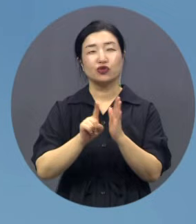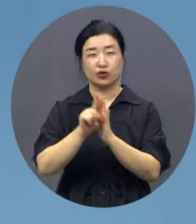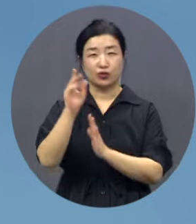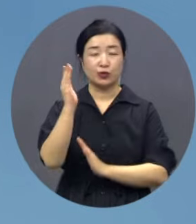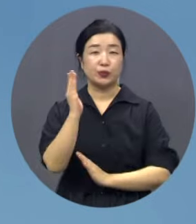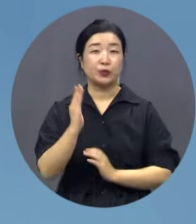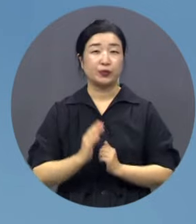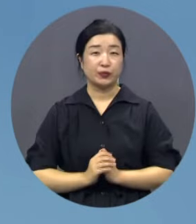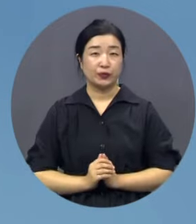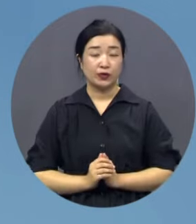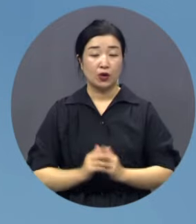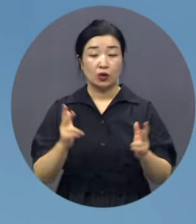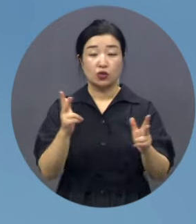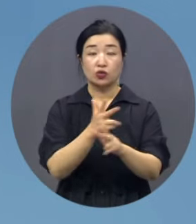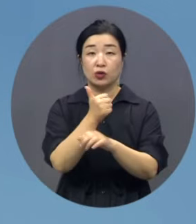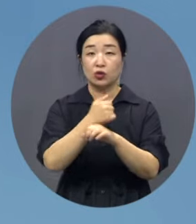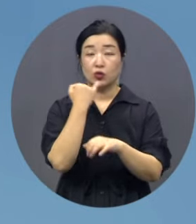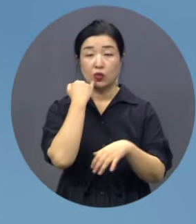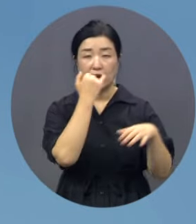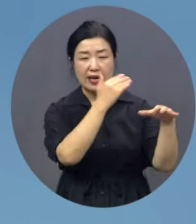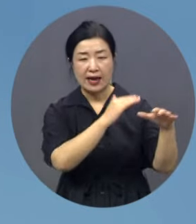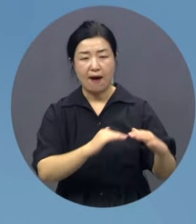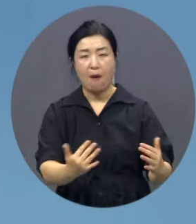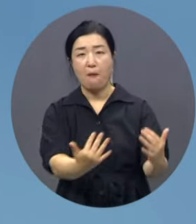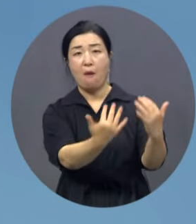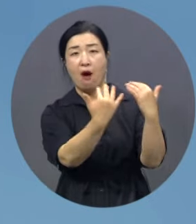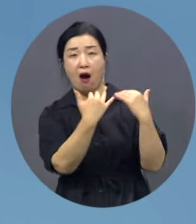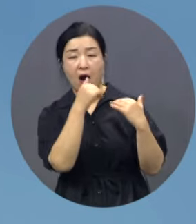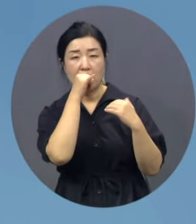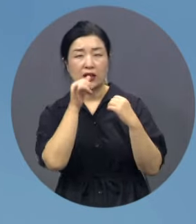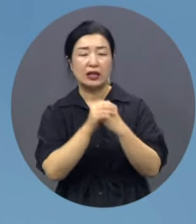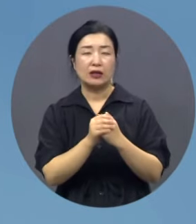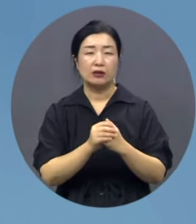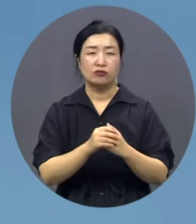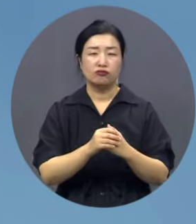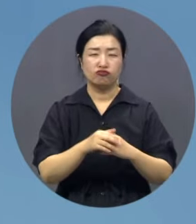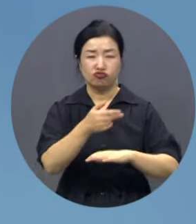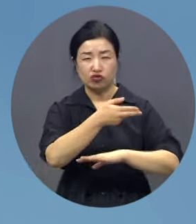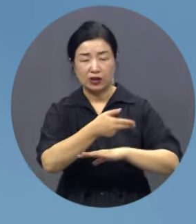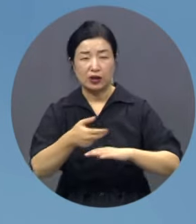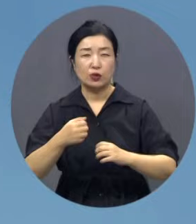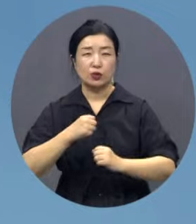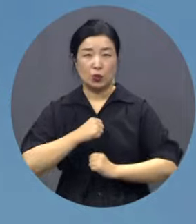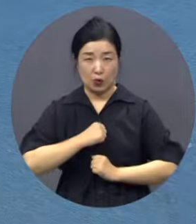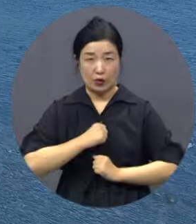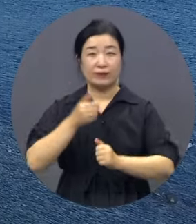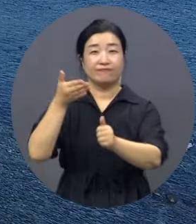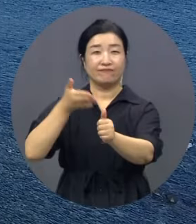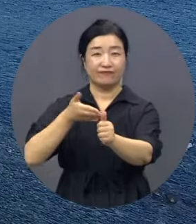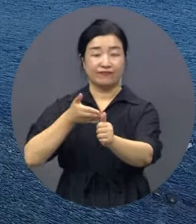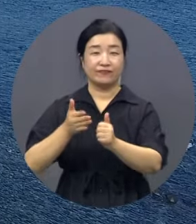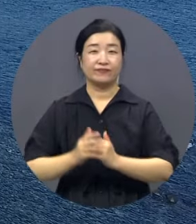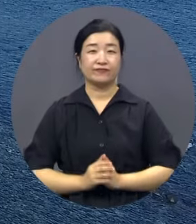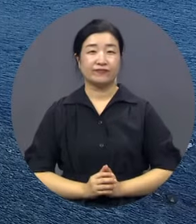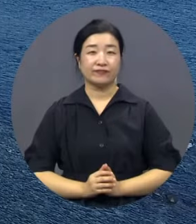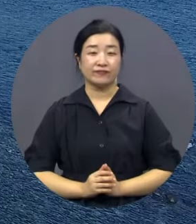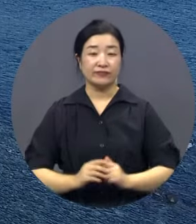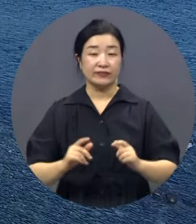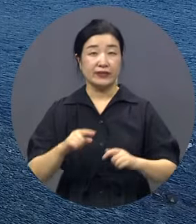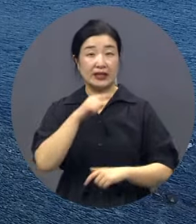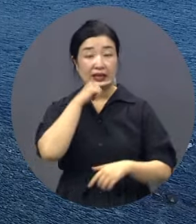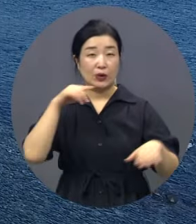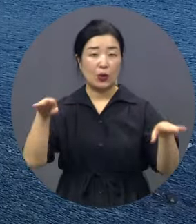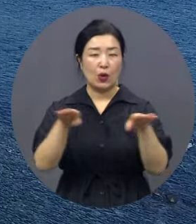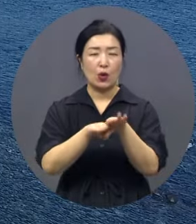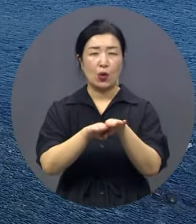예상됩니다 주말에도 해안으로 강한 너울이 밀려와서 물놀이 안전사고에 유의하시기 바랍니다 일요일 오후에